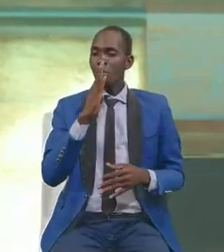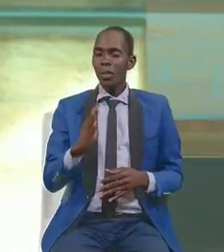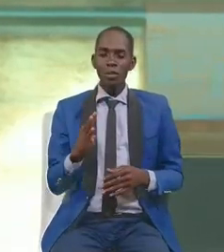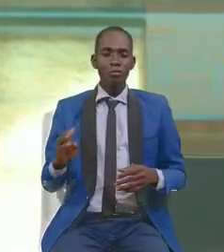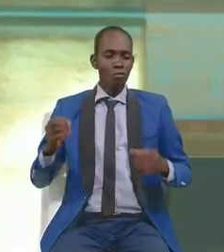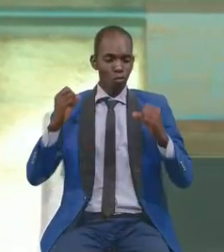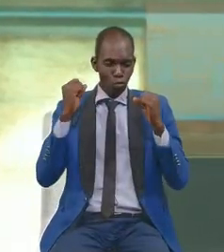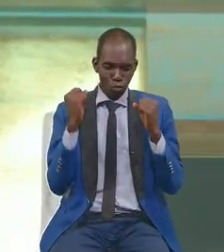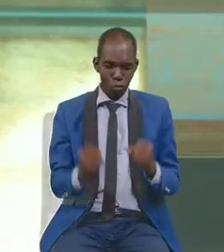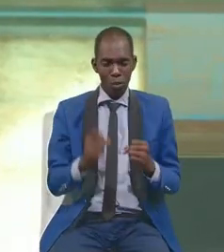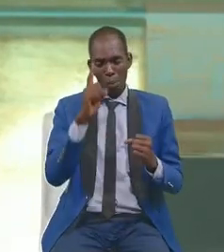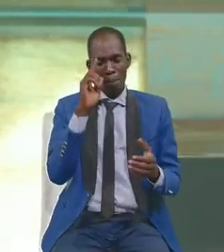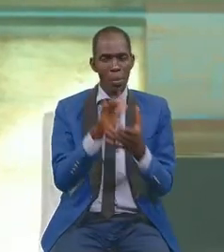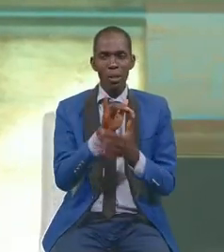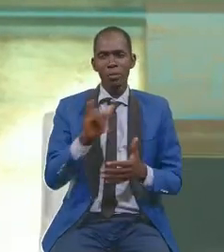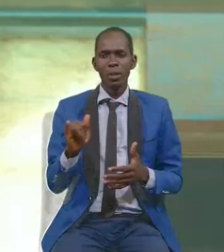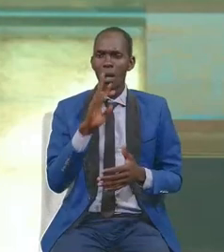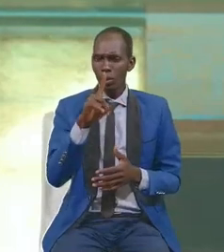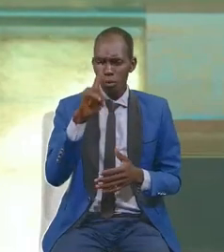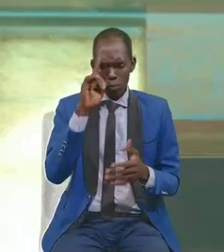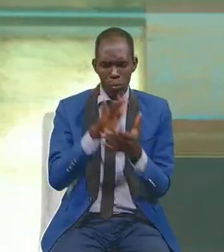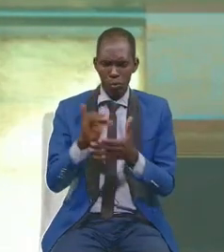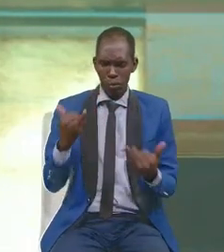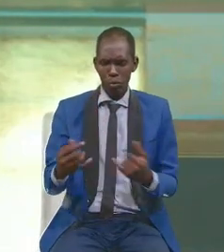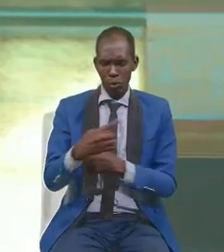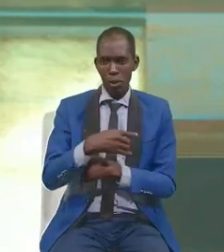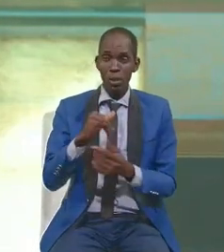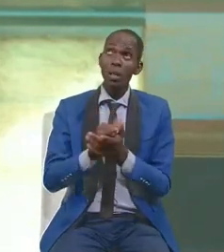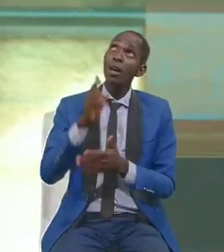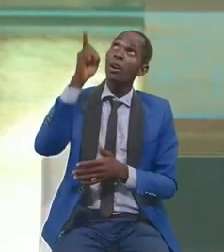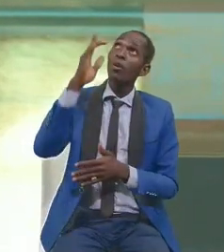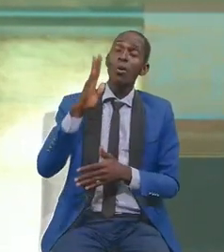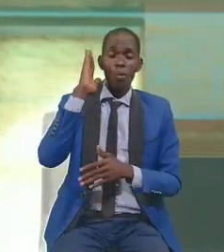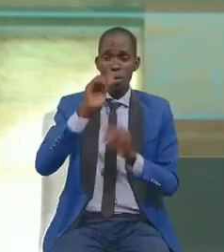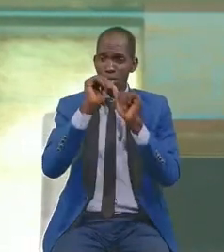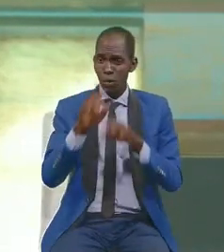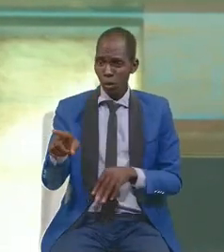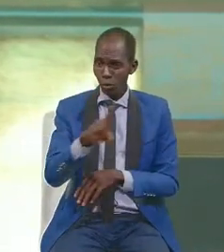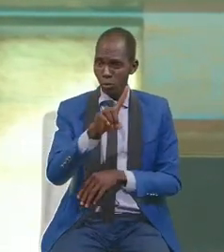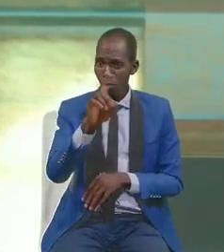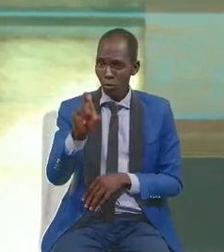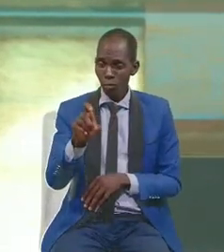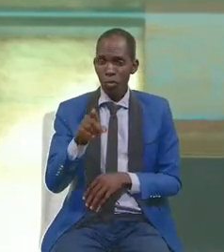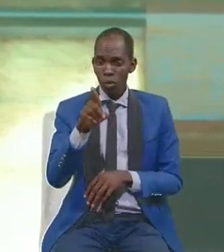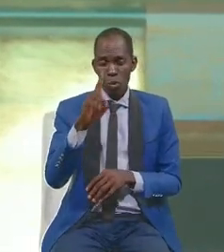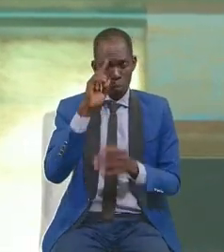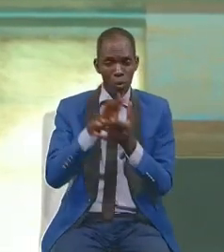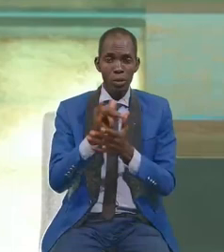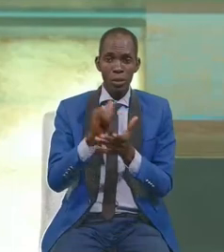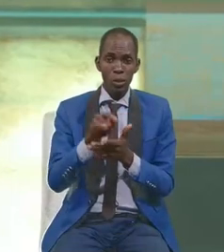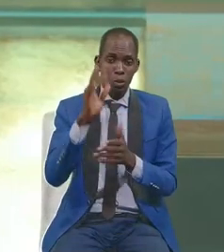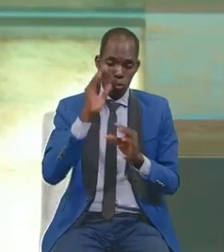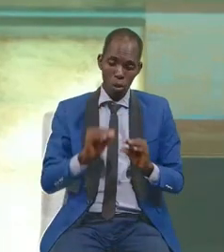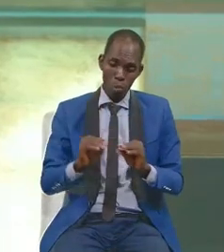Mais il fut fortifié par la foi, donnant gloire à Dieu. Mais ayant la pleine conviction, est-ce que vous avez la conviction ce jour que Dieu va